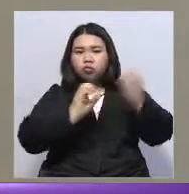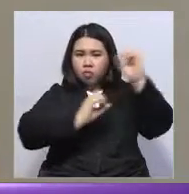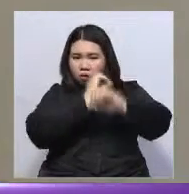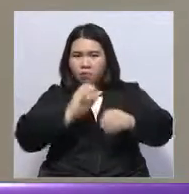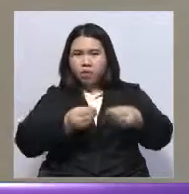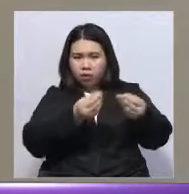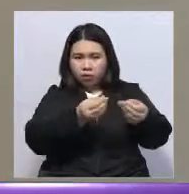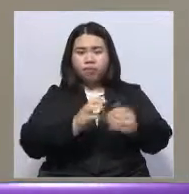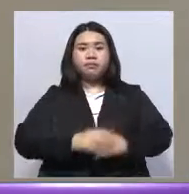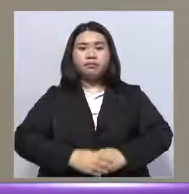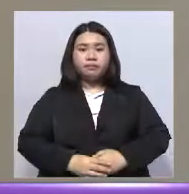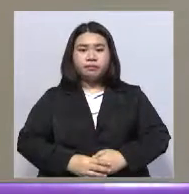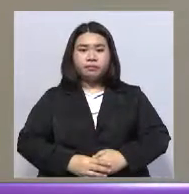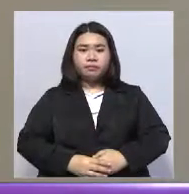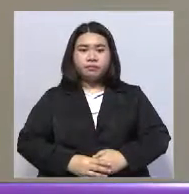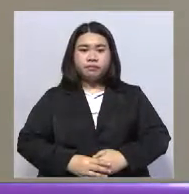จริต